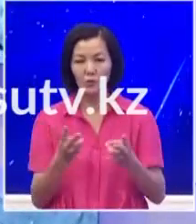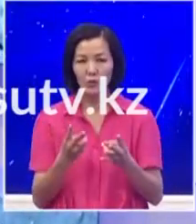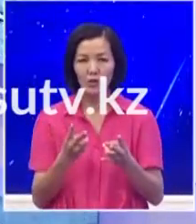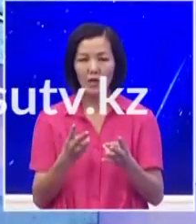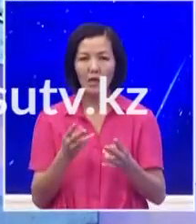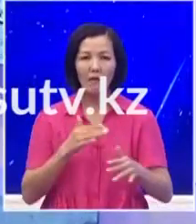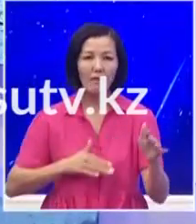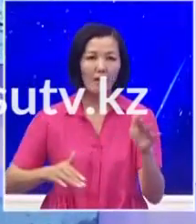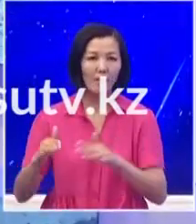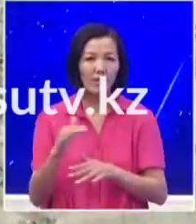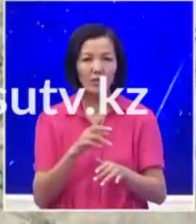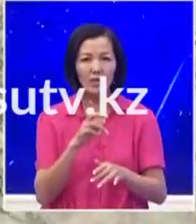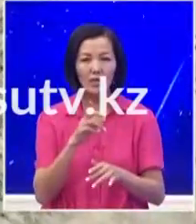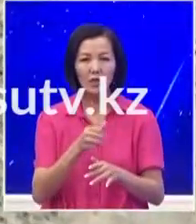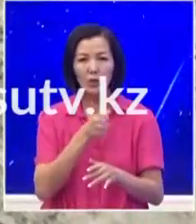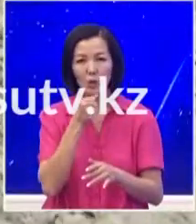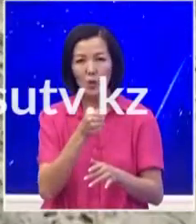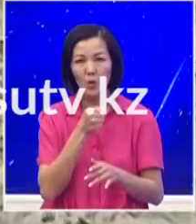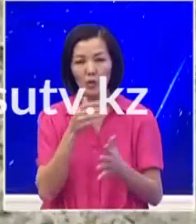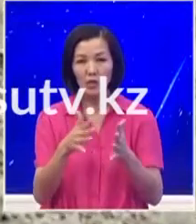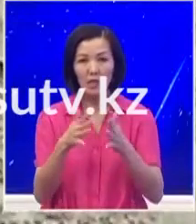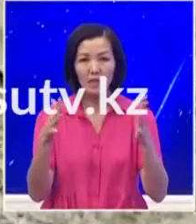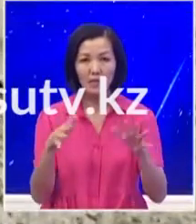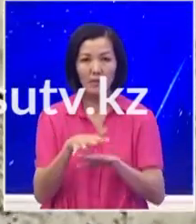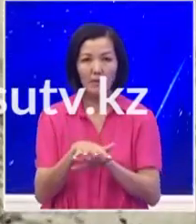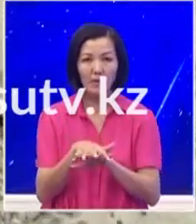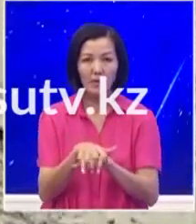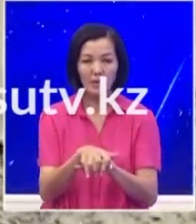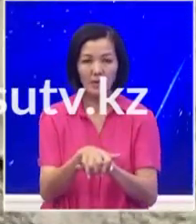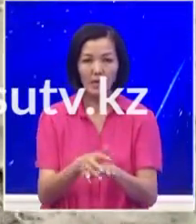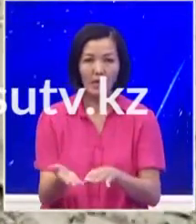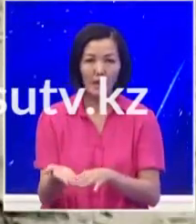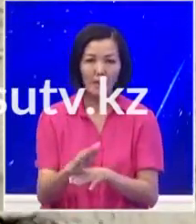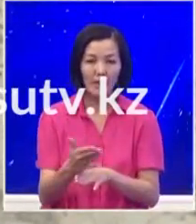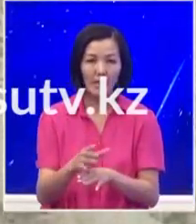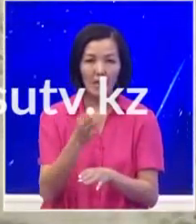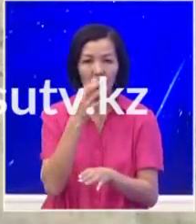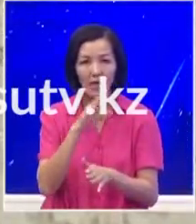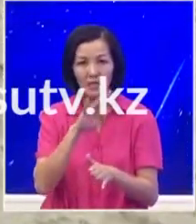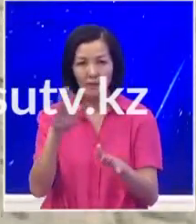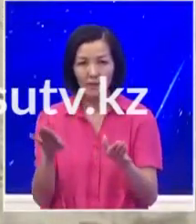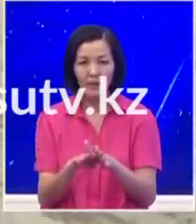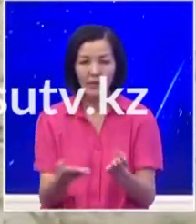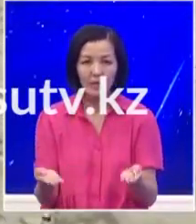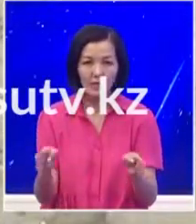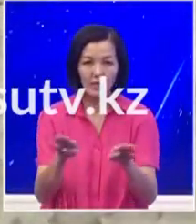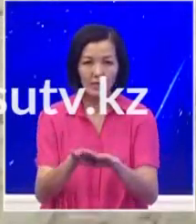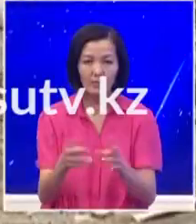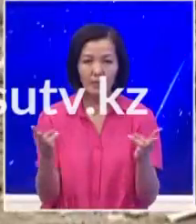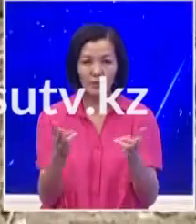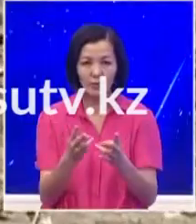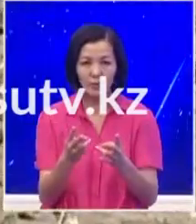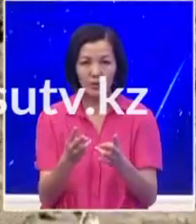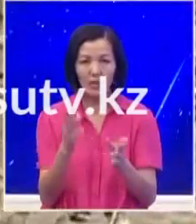На пляжах Акротири взрослые самки выходят из воды и выкапывают ямки, чтобы отложить в них яйца и тут же засыпать песком.